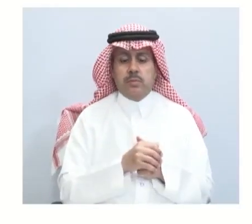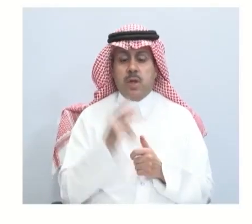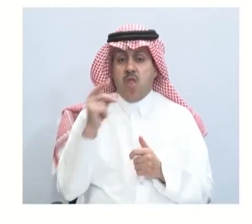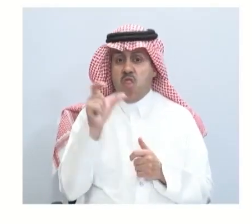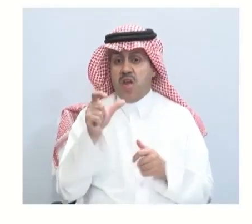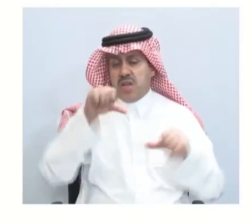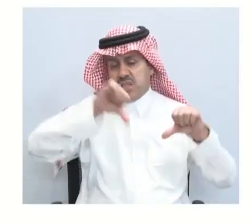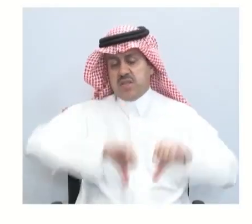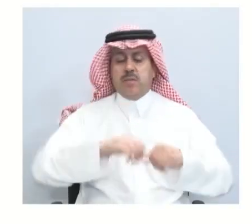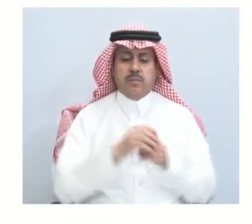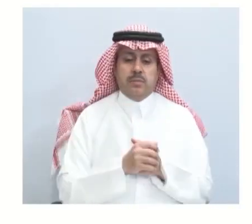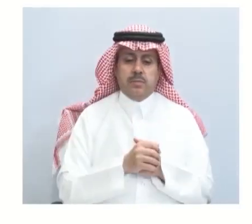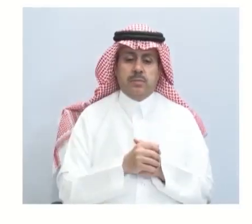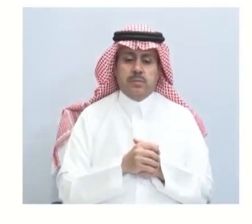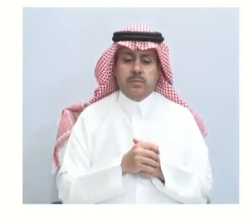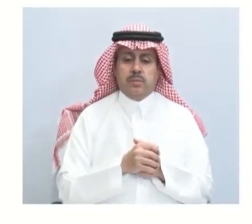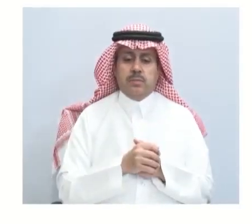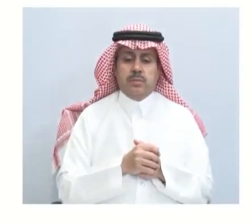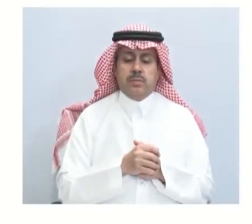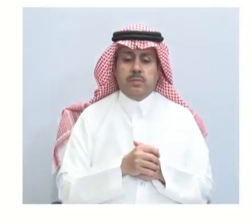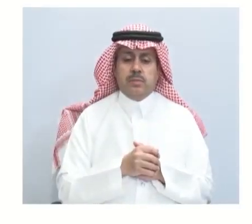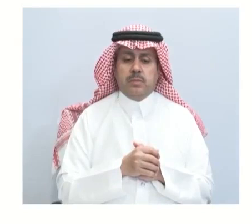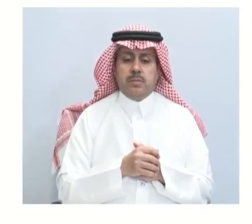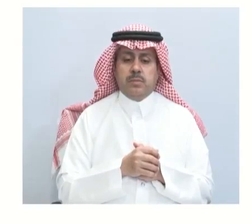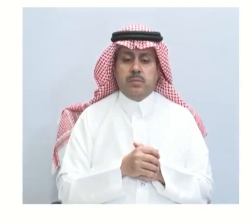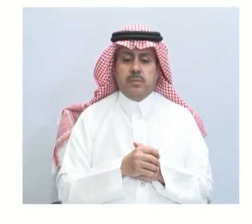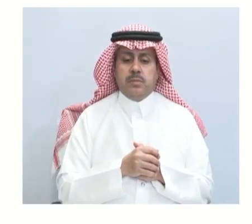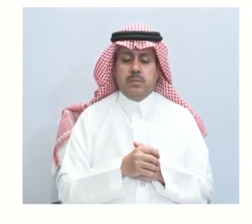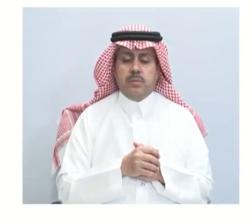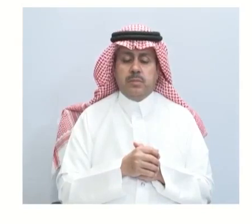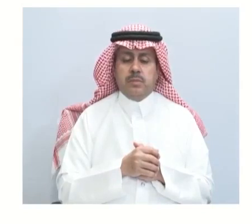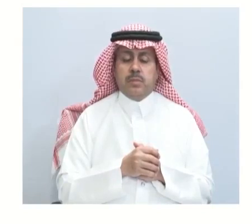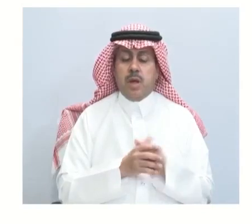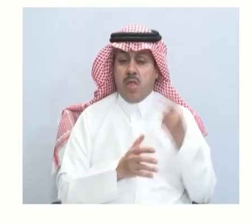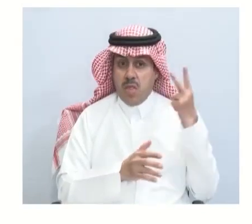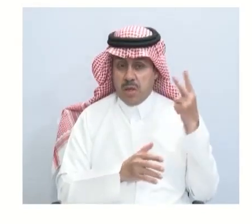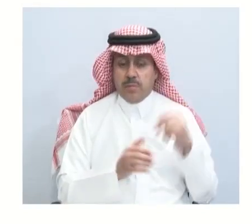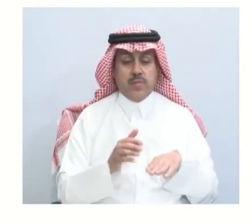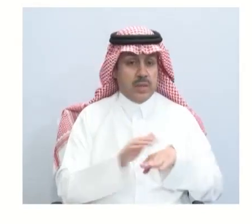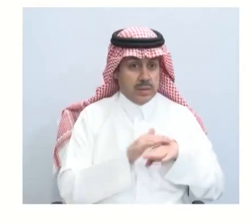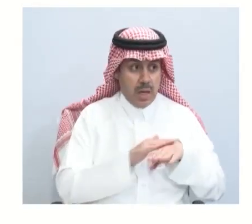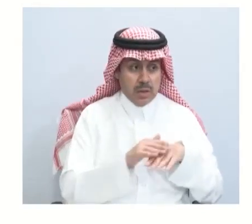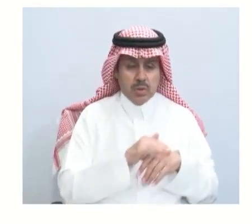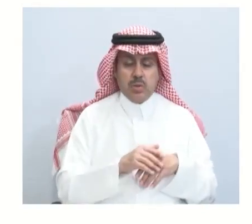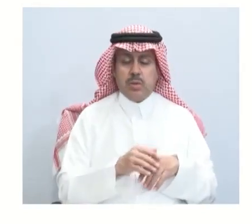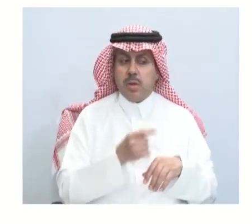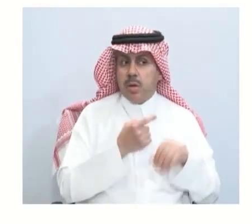والظن هذا هو الامر الاول الامر الثاني الذي نه عليه الصلاه والسلام احسنتم